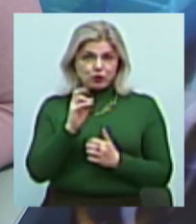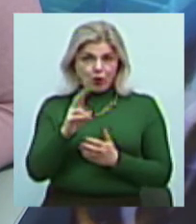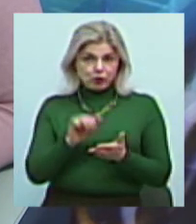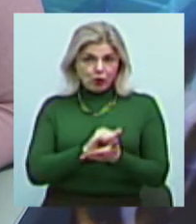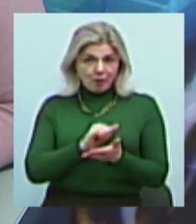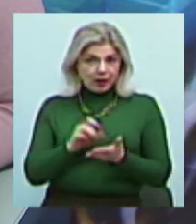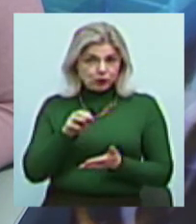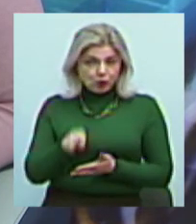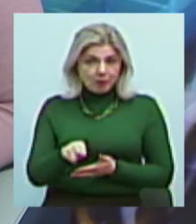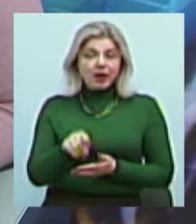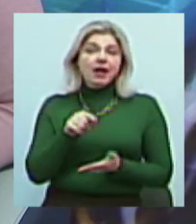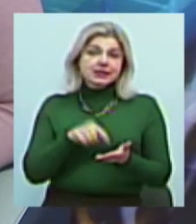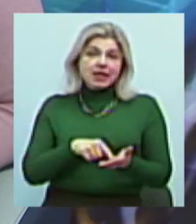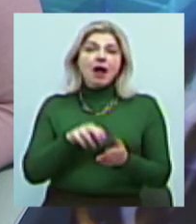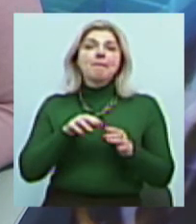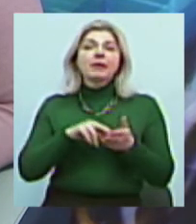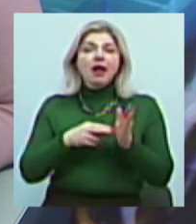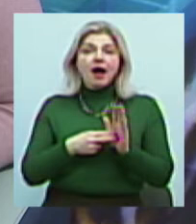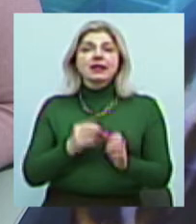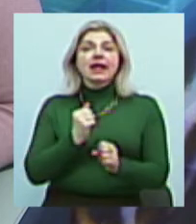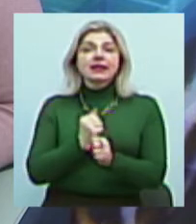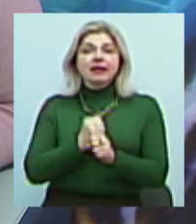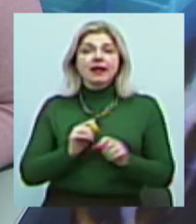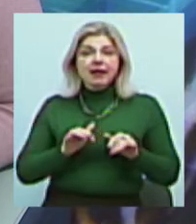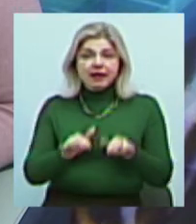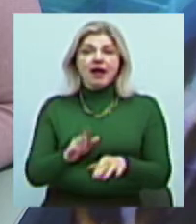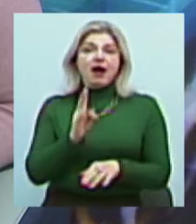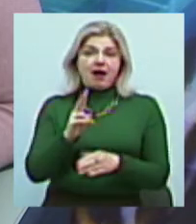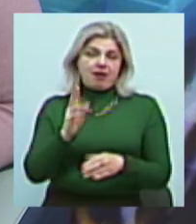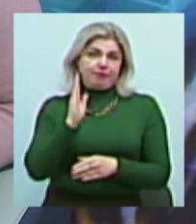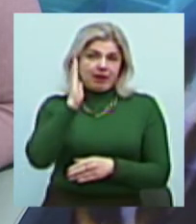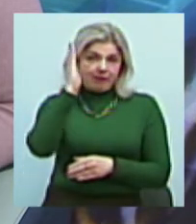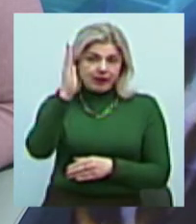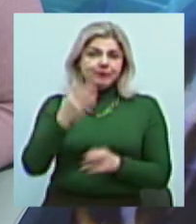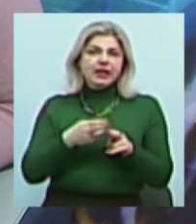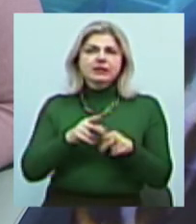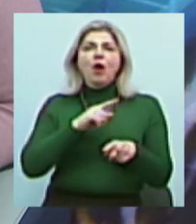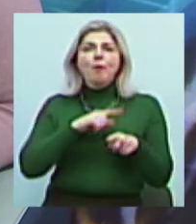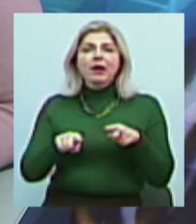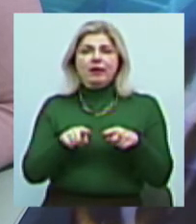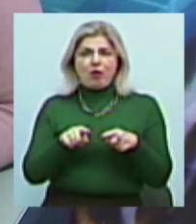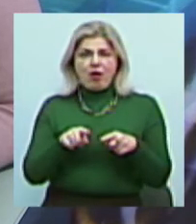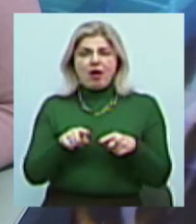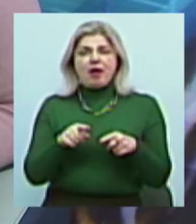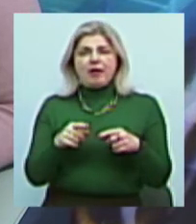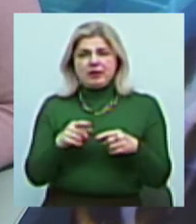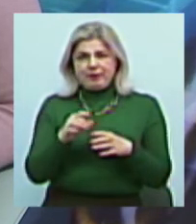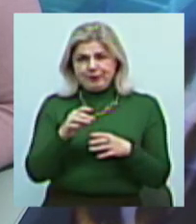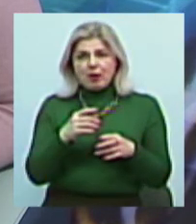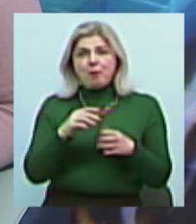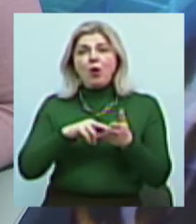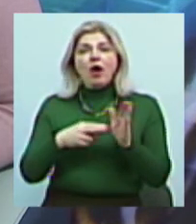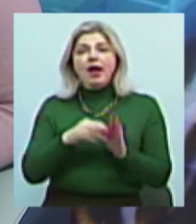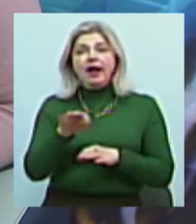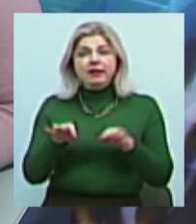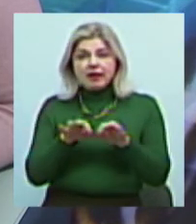Можна сказати, що як це план дій, да, до стратегії. Тобто це вже більш оперативні проєкти, такі середньострокові,